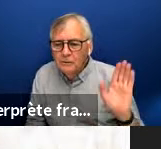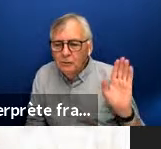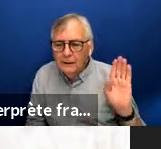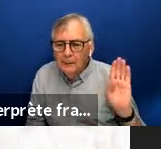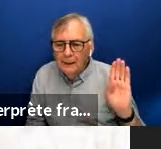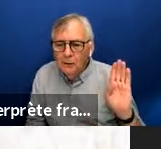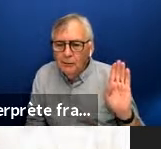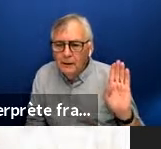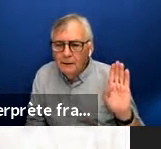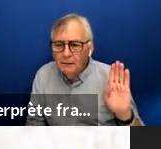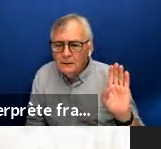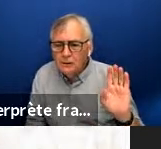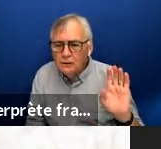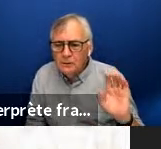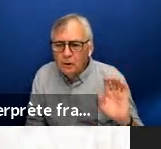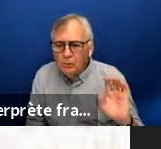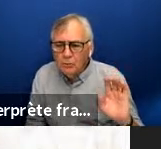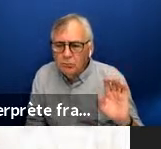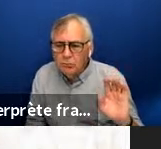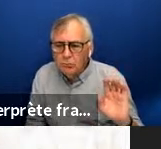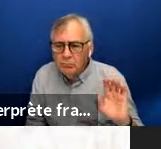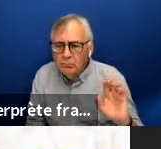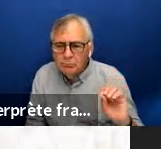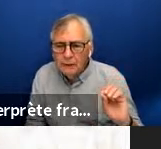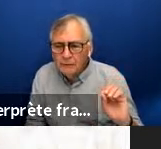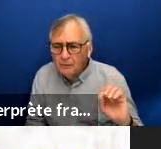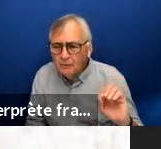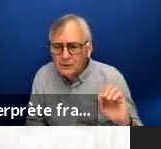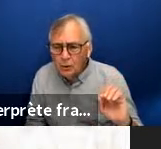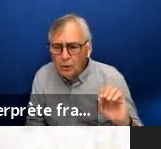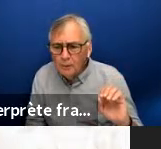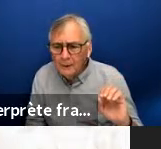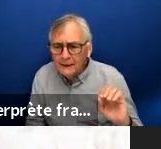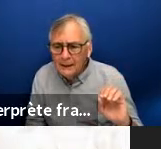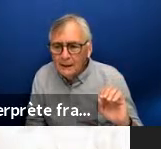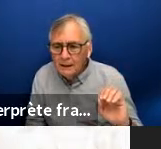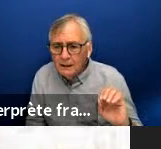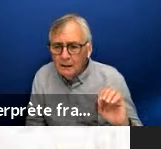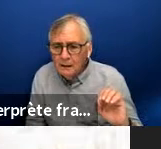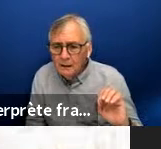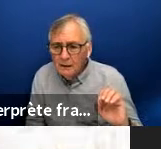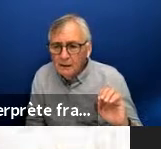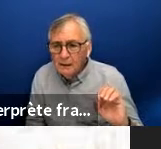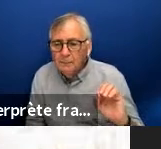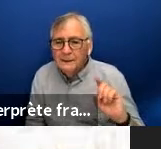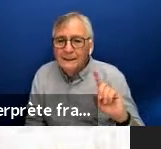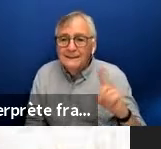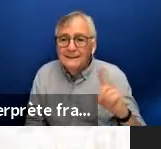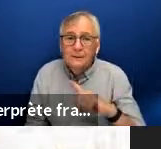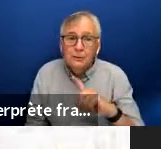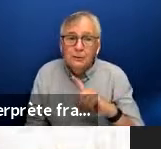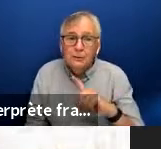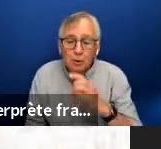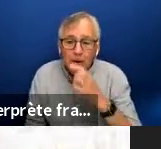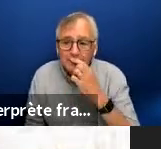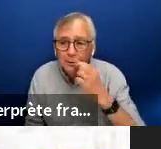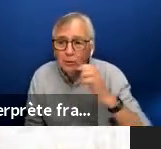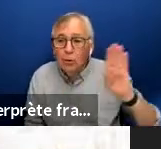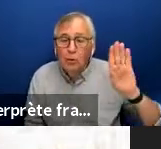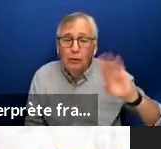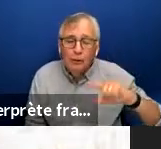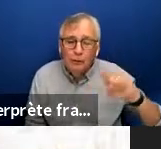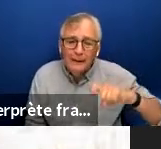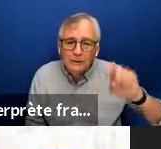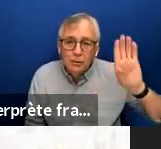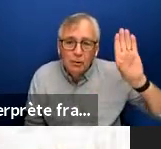Parce que j'ai vu ta main levée. Est-ce que je me trompe? Tu avais une question, un commentaire? Peut-être si tu n'as pas de question,